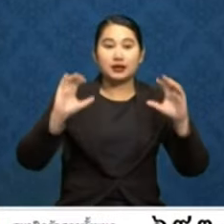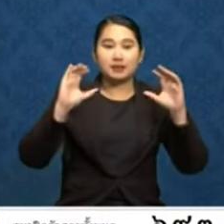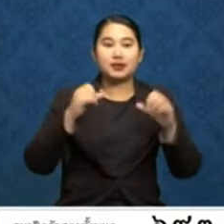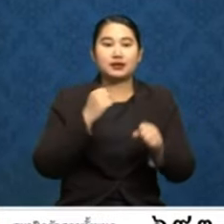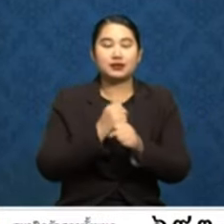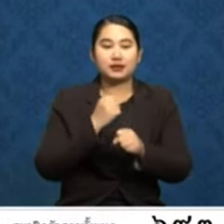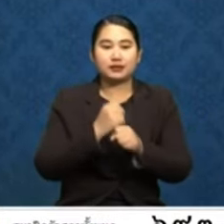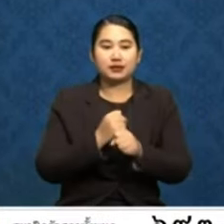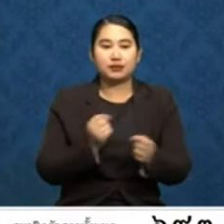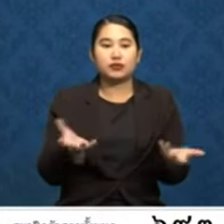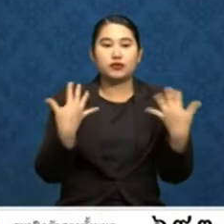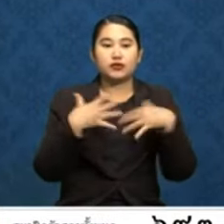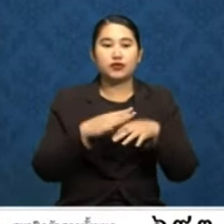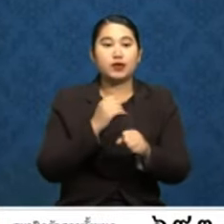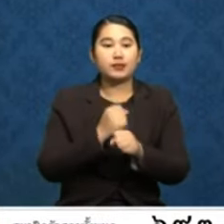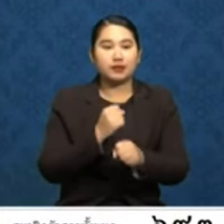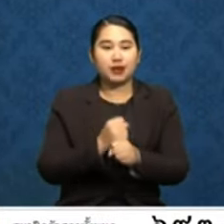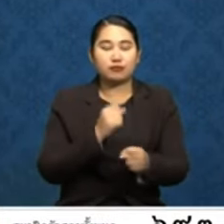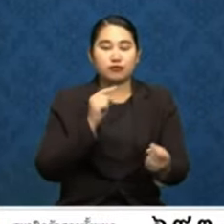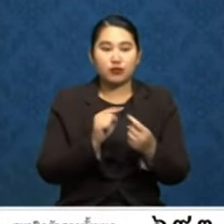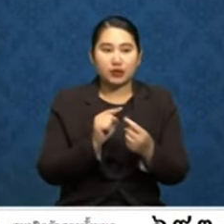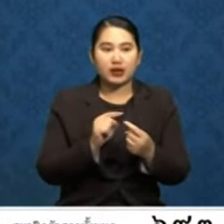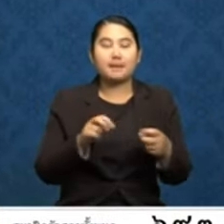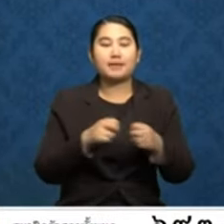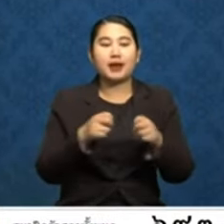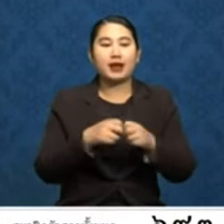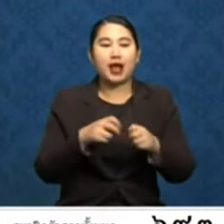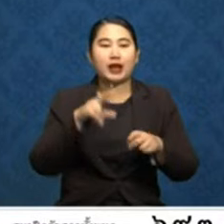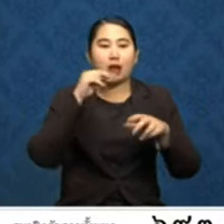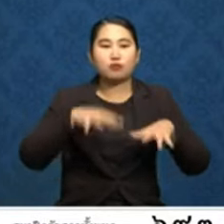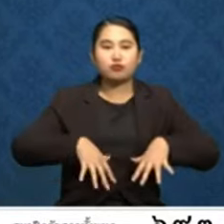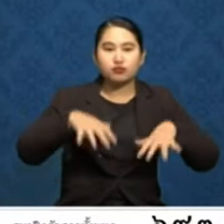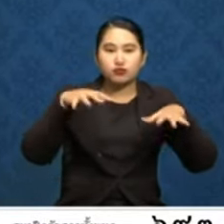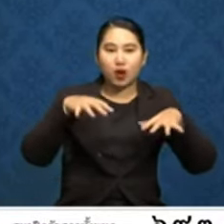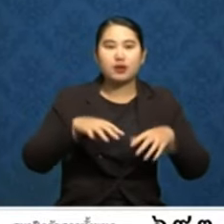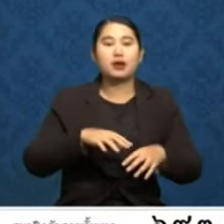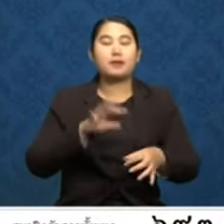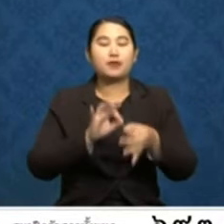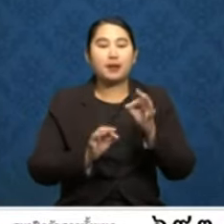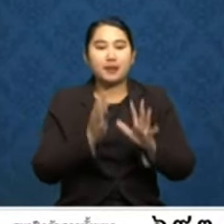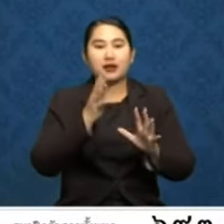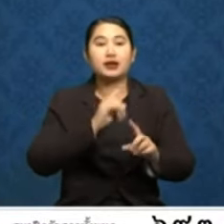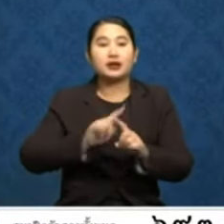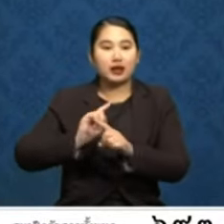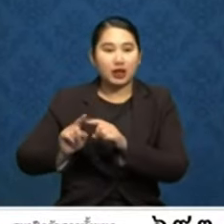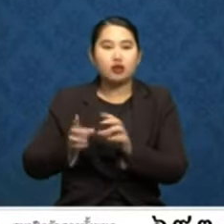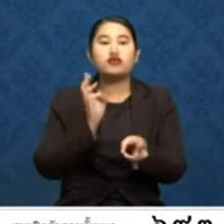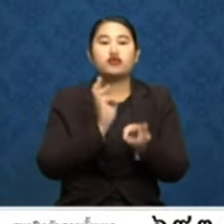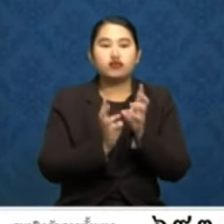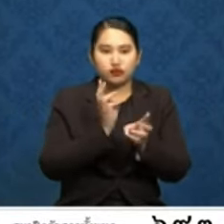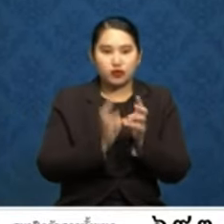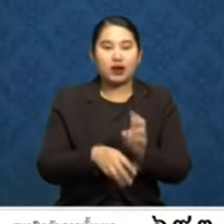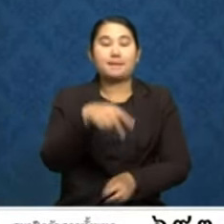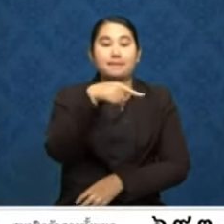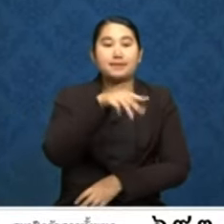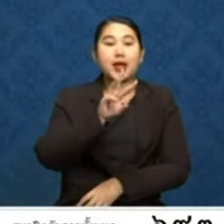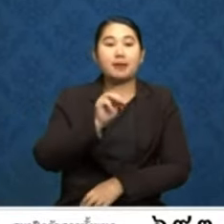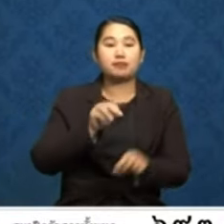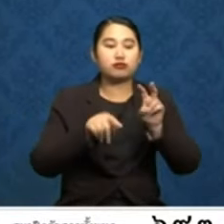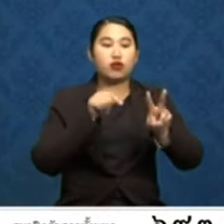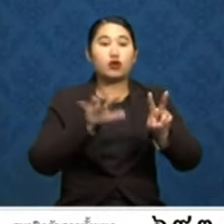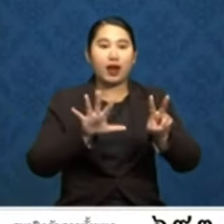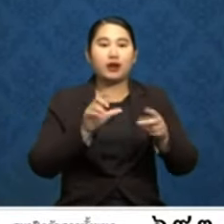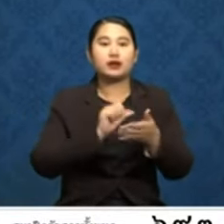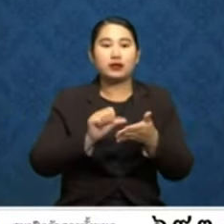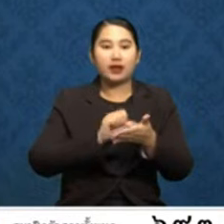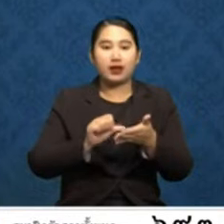การมีส่วนร่วมในการรับมือกับภัยธรรมชาติโดยเฉพาะการแก้ปัญหา PM 2.5 และการบริหาร